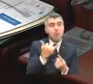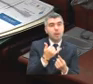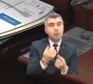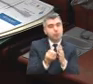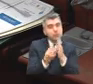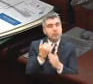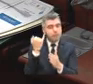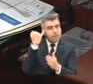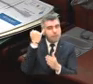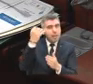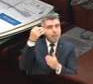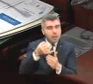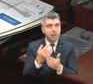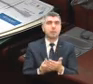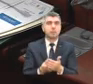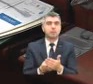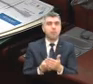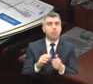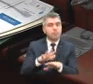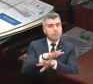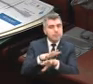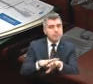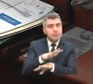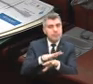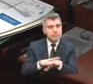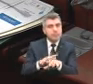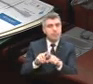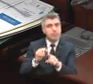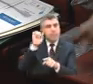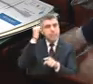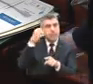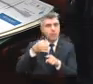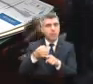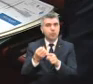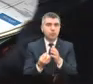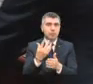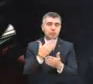جديد اللي فيه واحد المقاربه جهويه، كل جهه تكون الحاجيات ديالها. وشكرا.